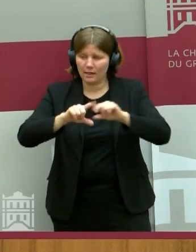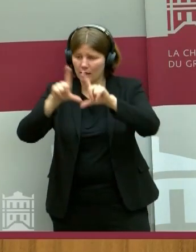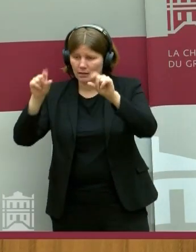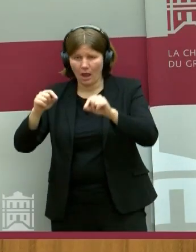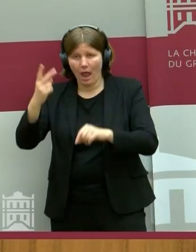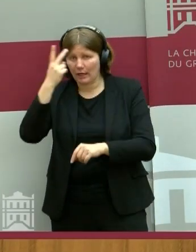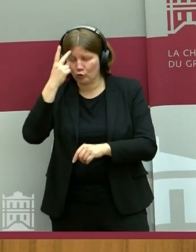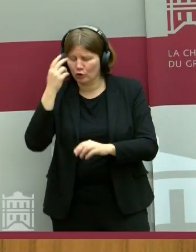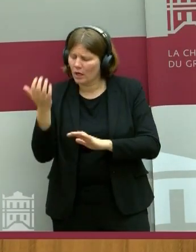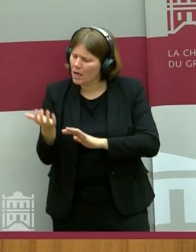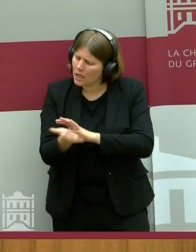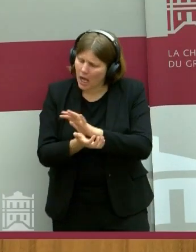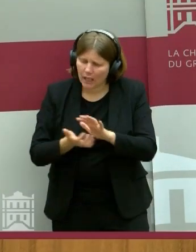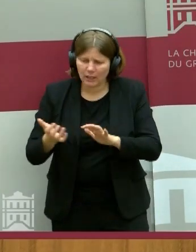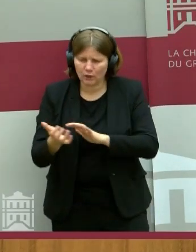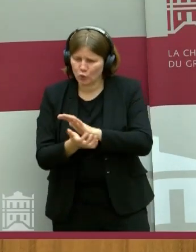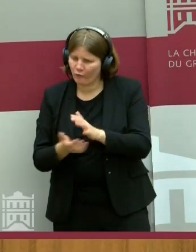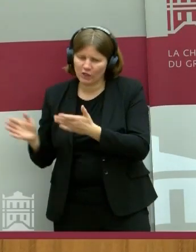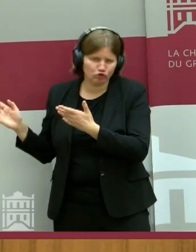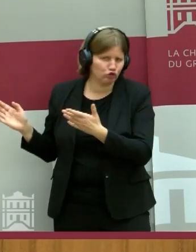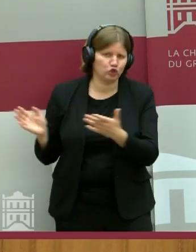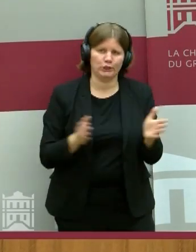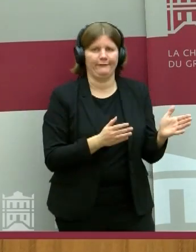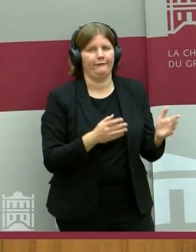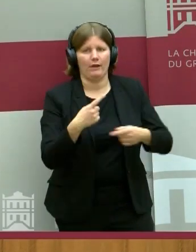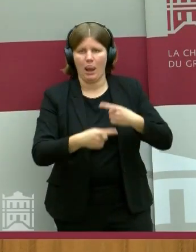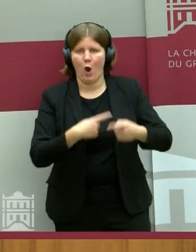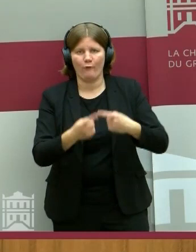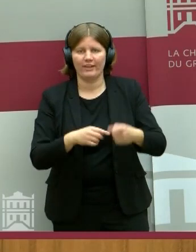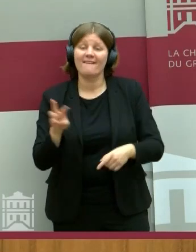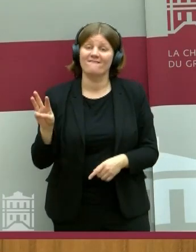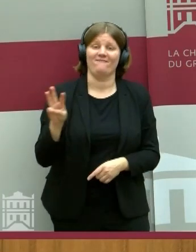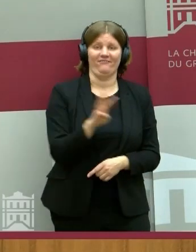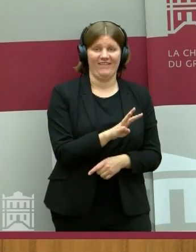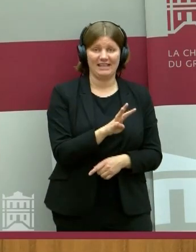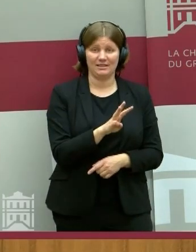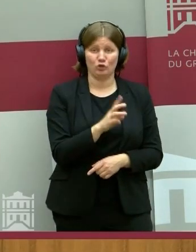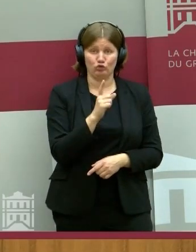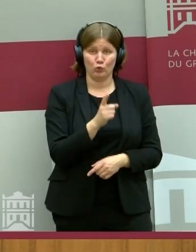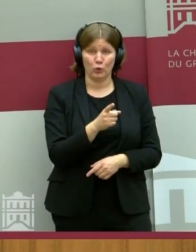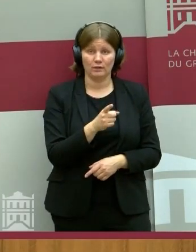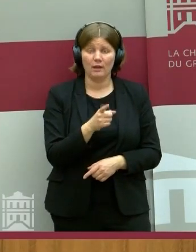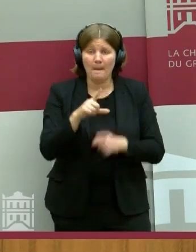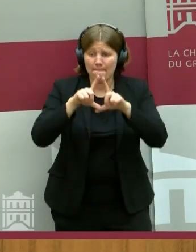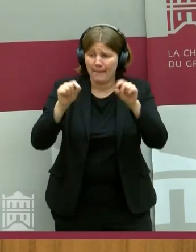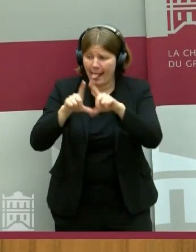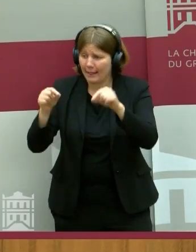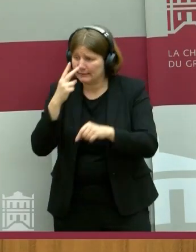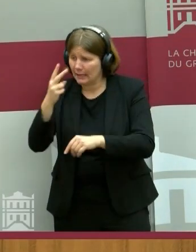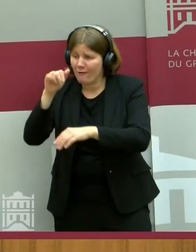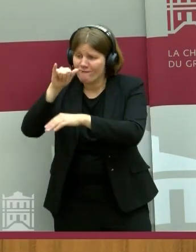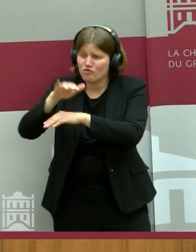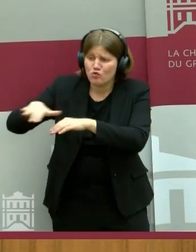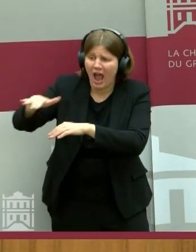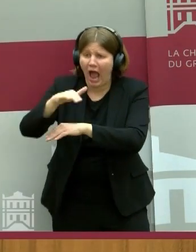ein katastrophaler Echeck. Ein katastrophaler Echeck vom Westen. Wir haben die Bilder gesehen, wie da Leute um Flughafen und so